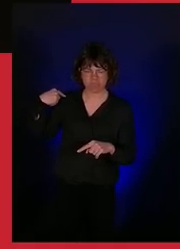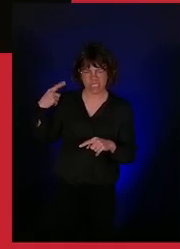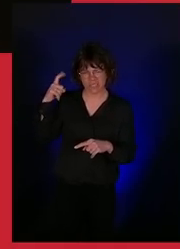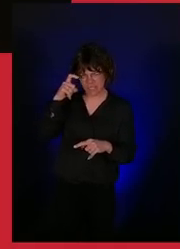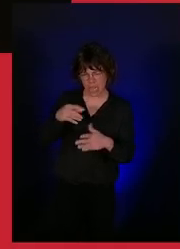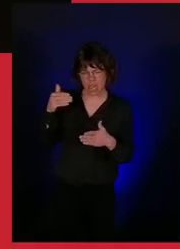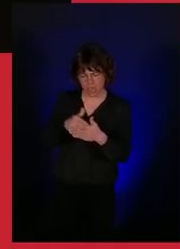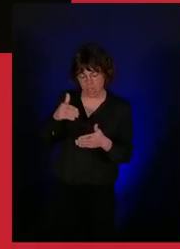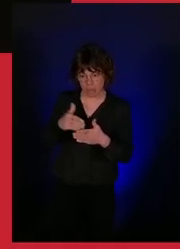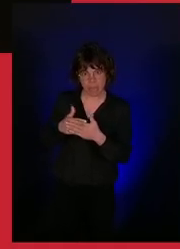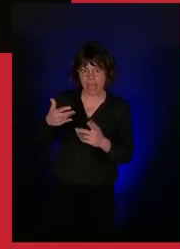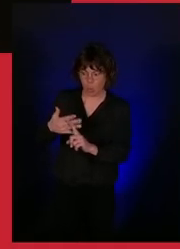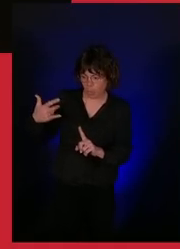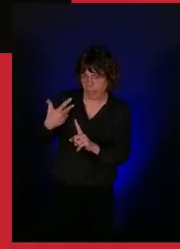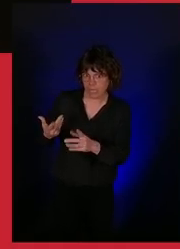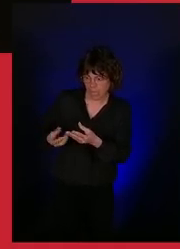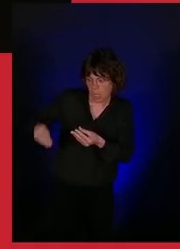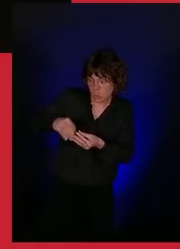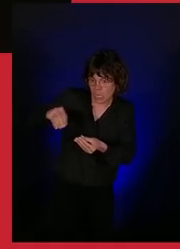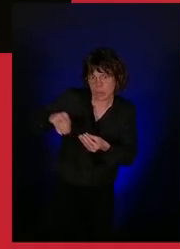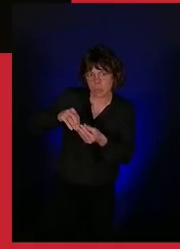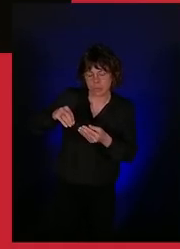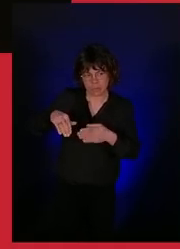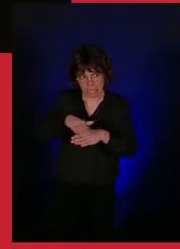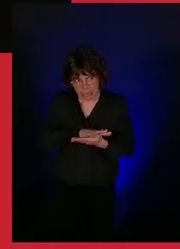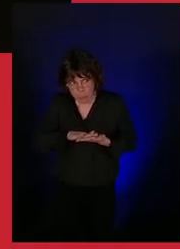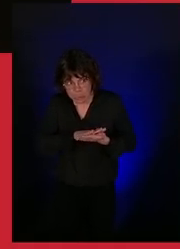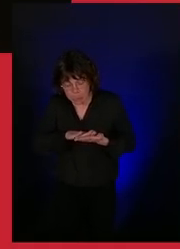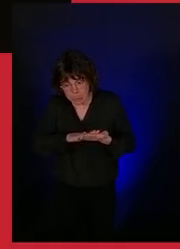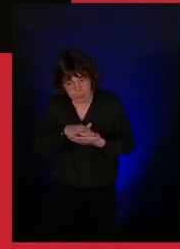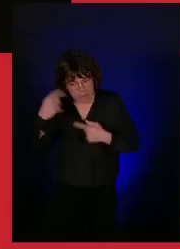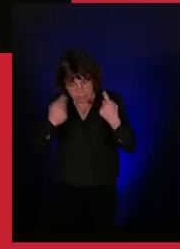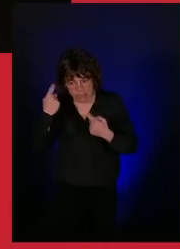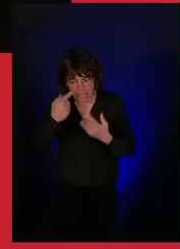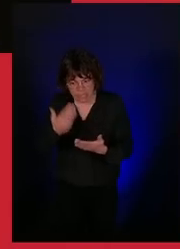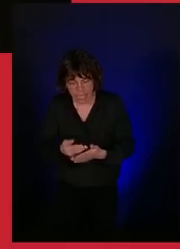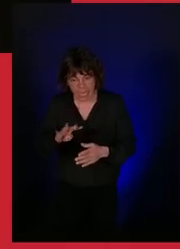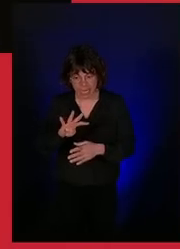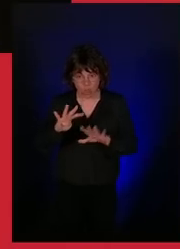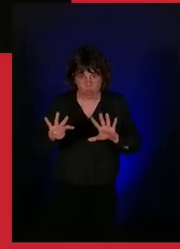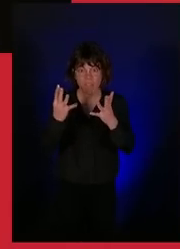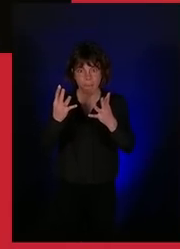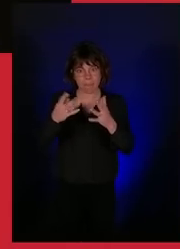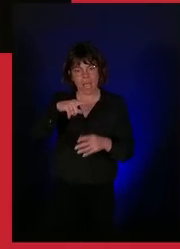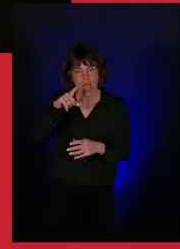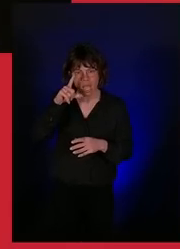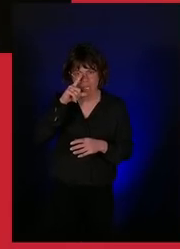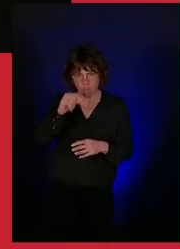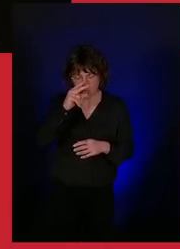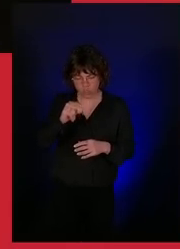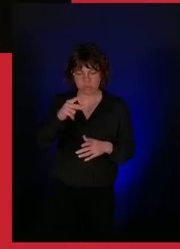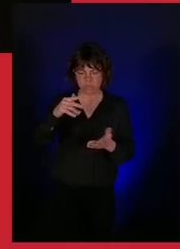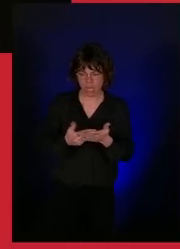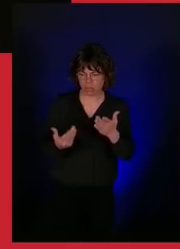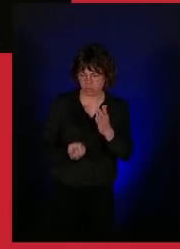et le contexte n'a fait que les renforcer et nous trouver des excuses. Lors du 49e congrès à Nantes, nous affichions